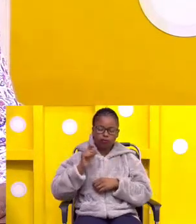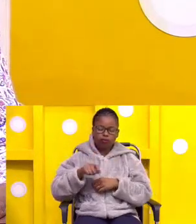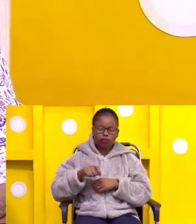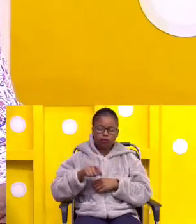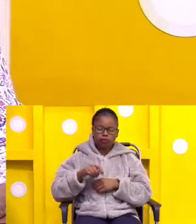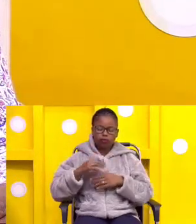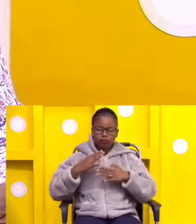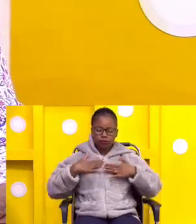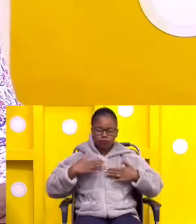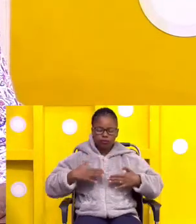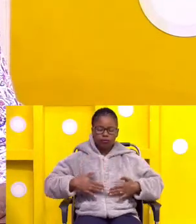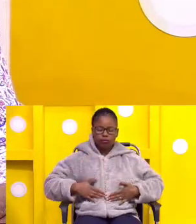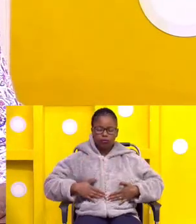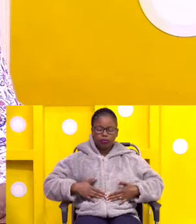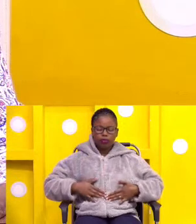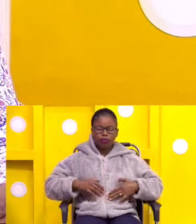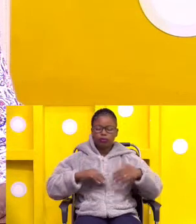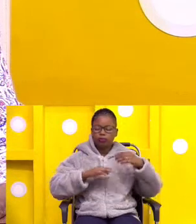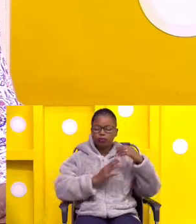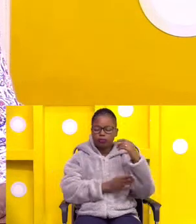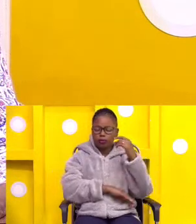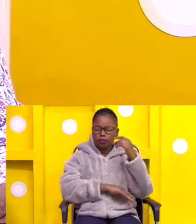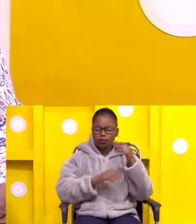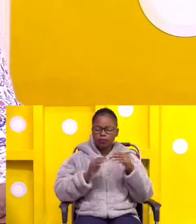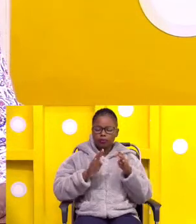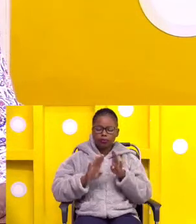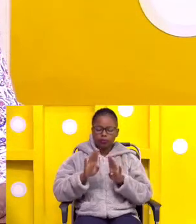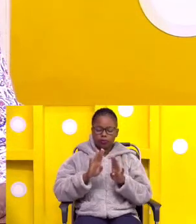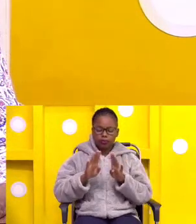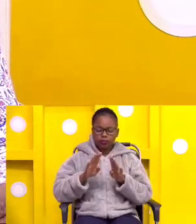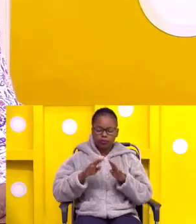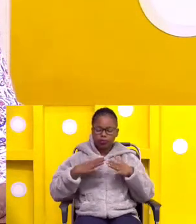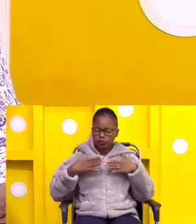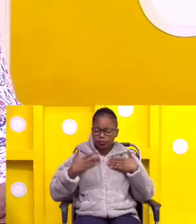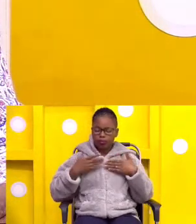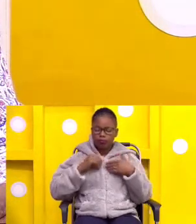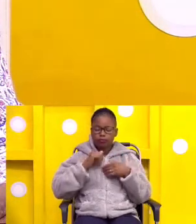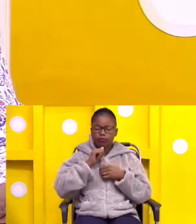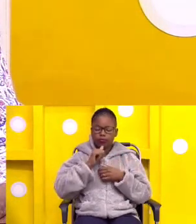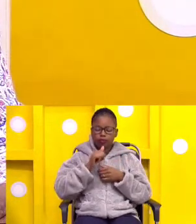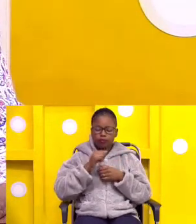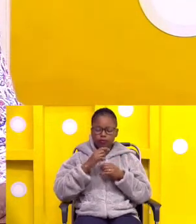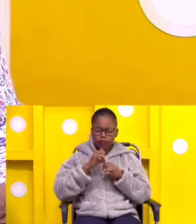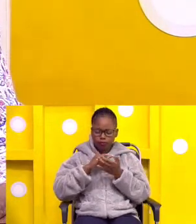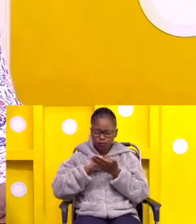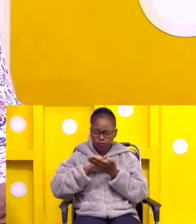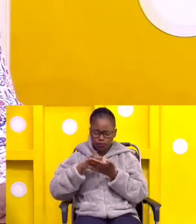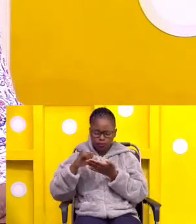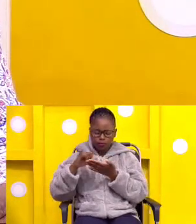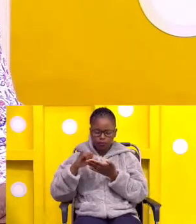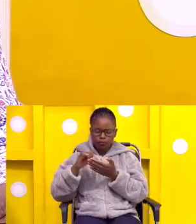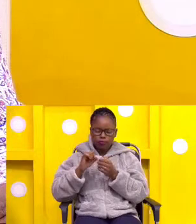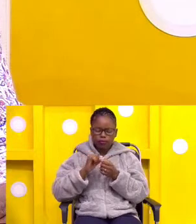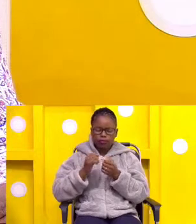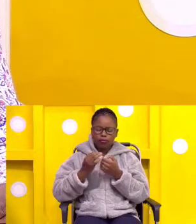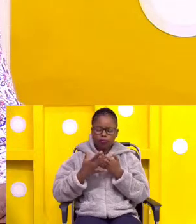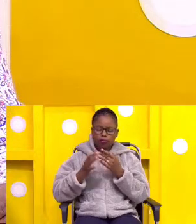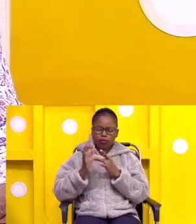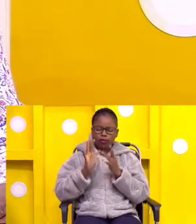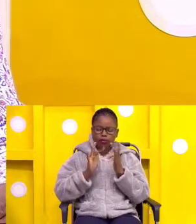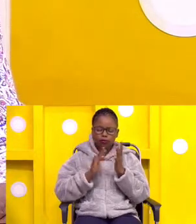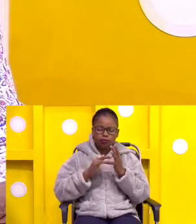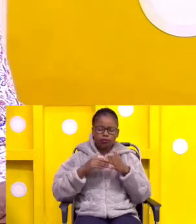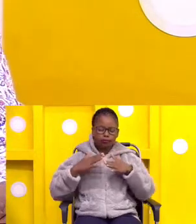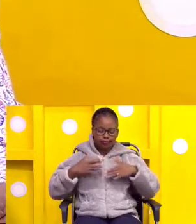itũ ndĩgũkenagia nĩ yaganaga na ĩgeka mehia. No nĩ tondũ wa gũthambio na gũtherio nĩ thakame ya Jesu Kristo nĩ tũkenaga